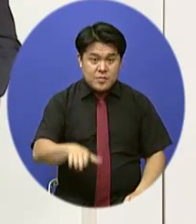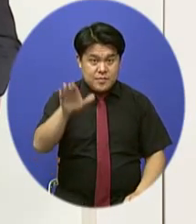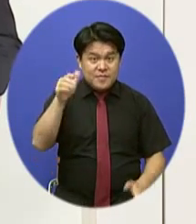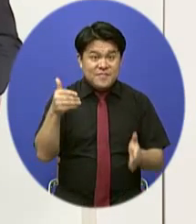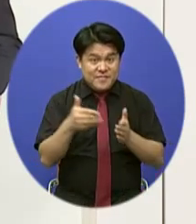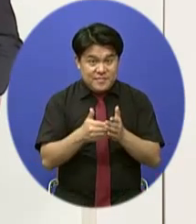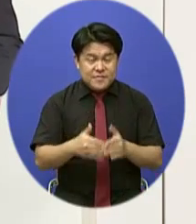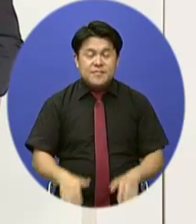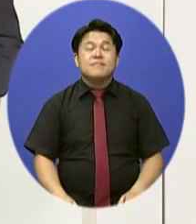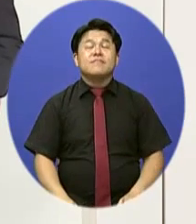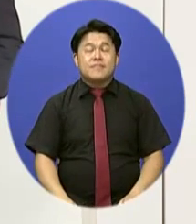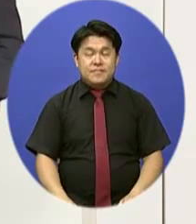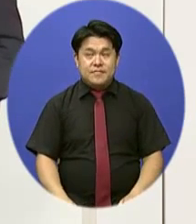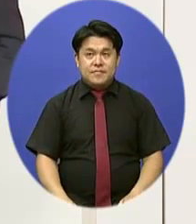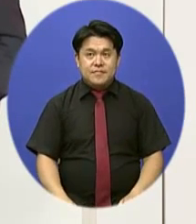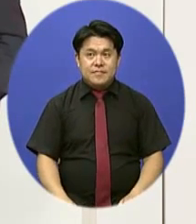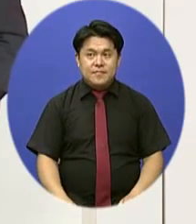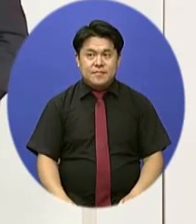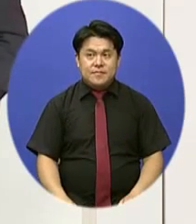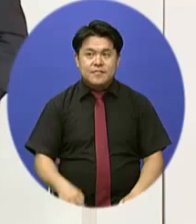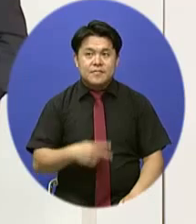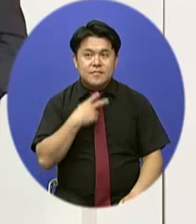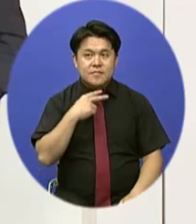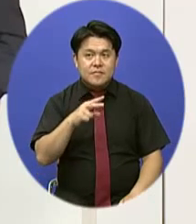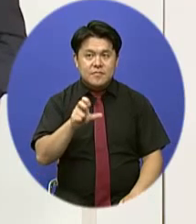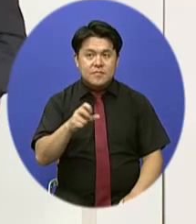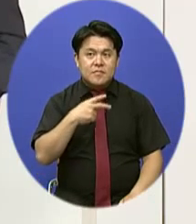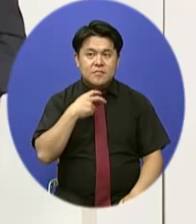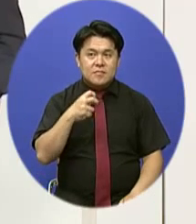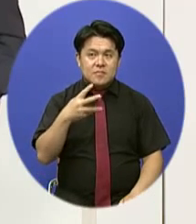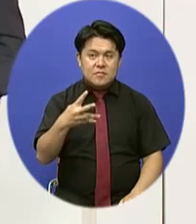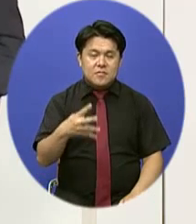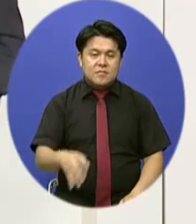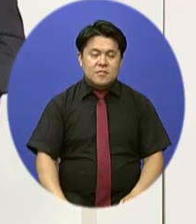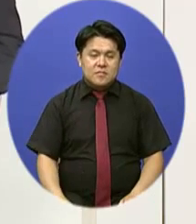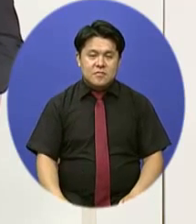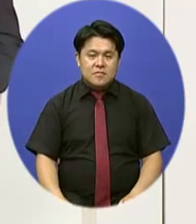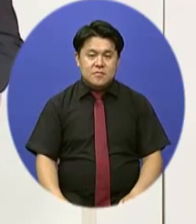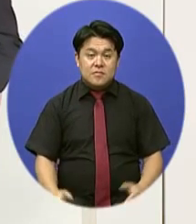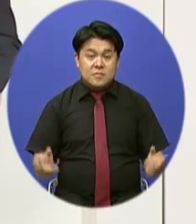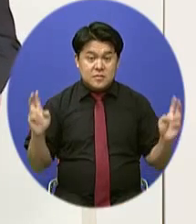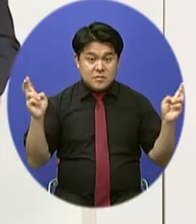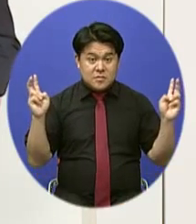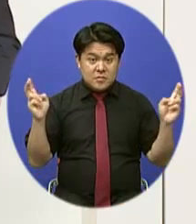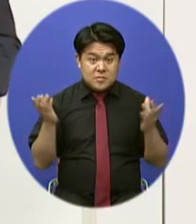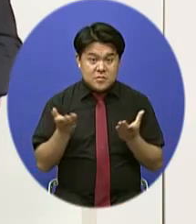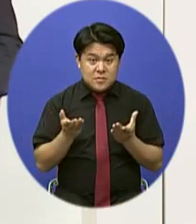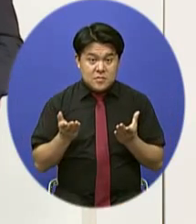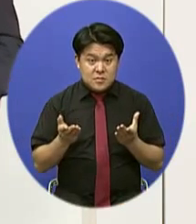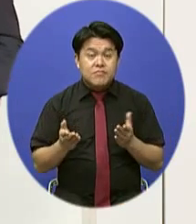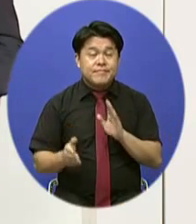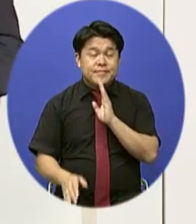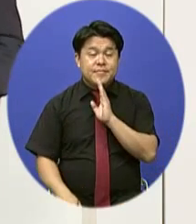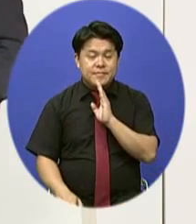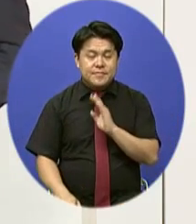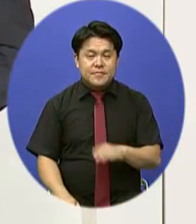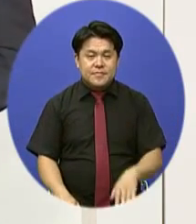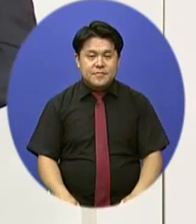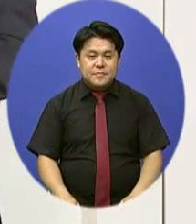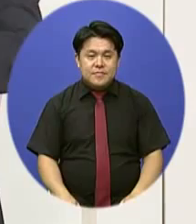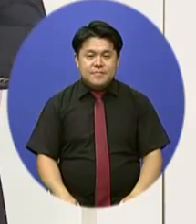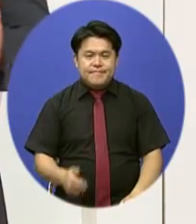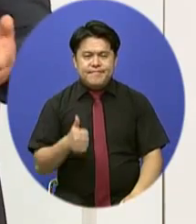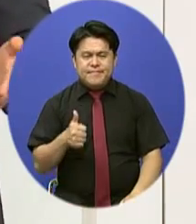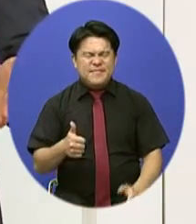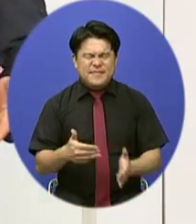예. 네. 25, 24이요. 네. 어디 직장 다니고 계세요? 예, 예. 아유,